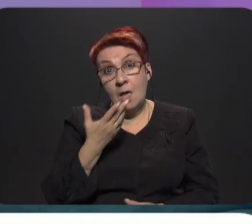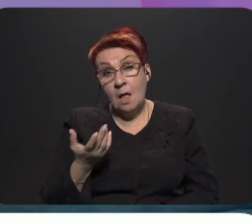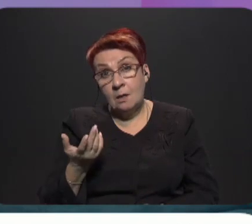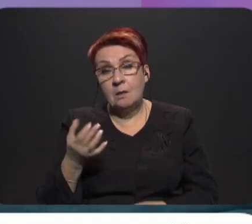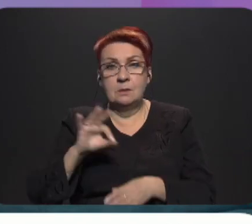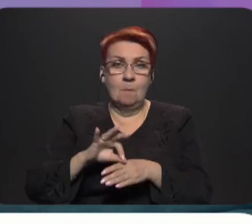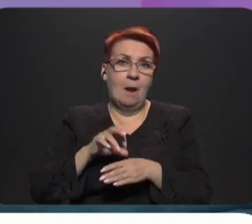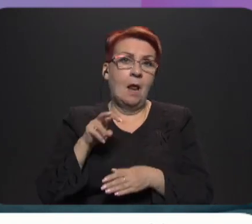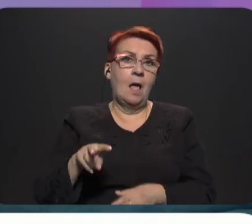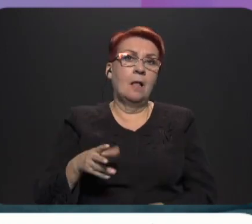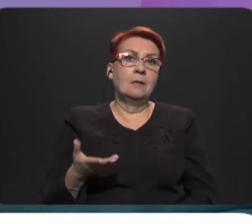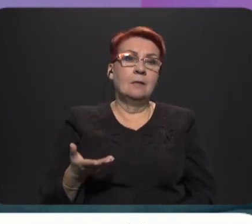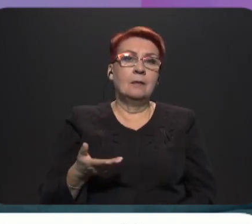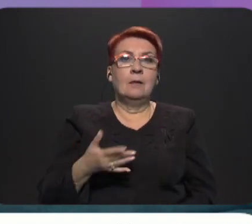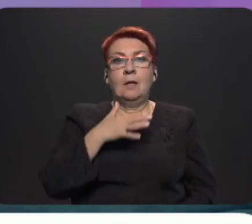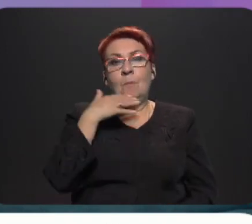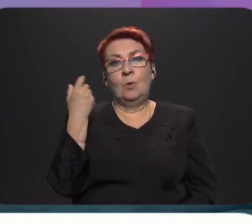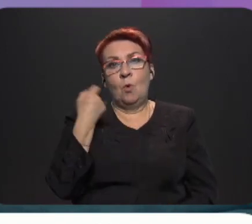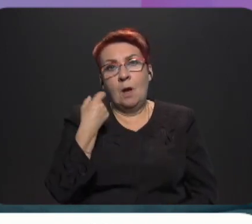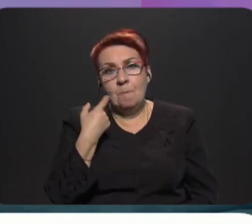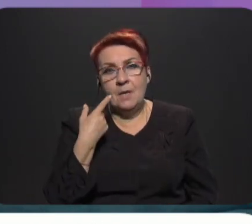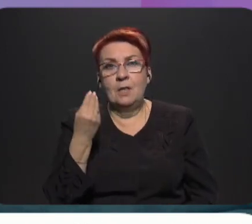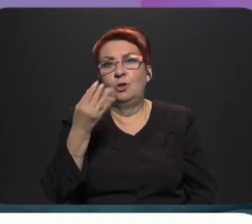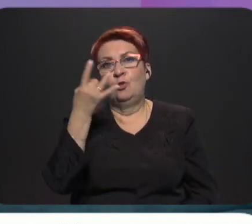заболел. Да. Много пил? Еще раз